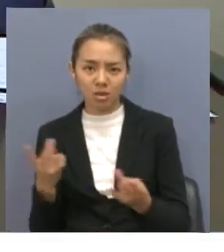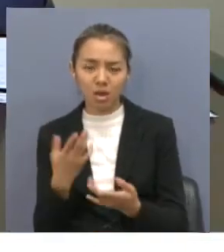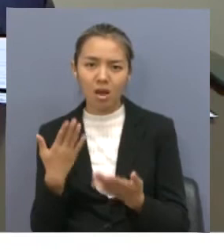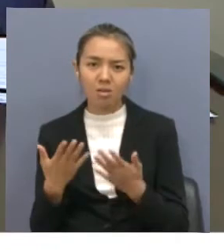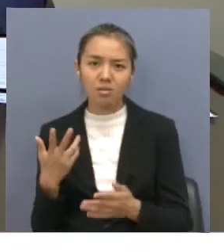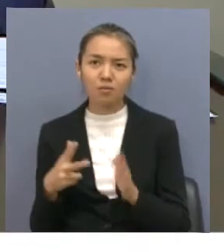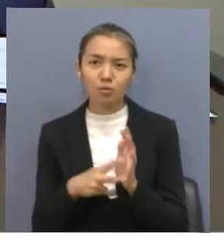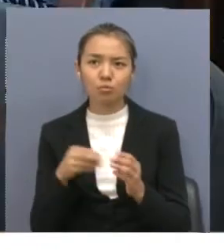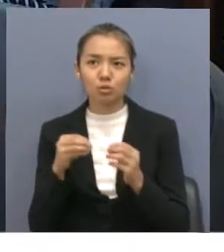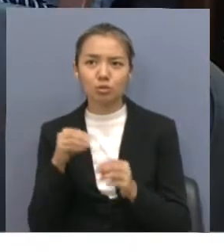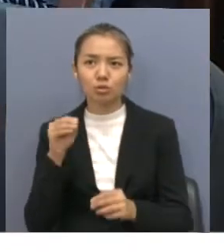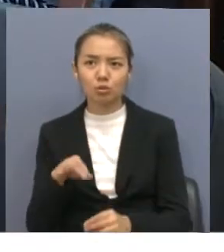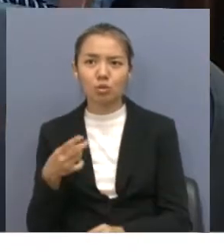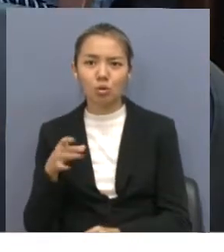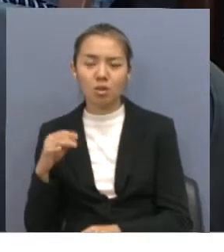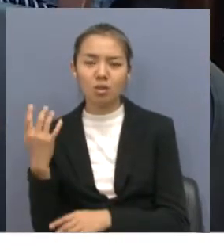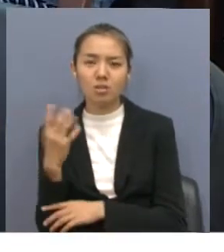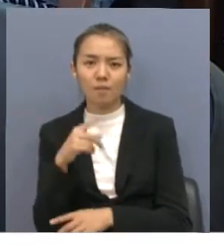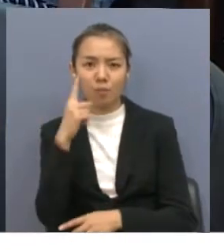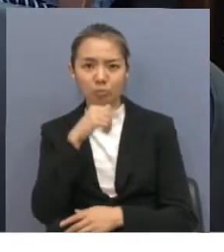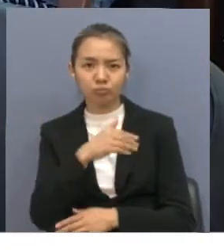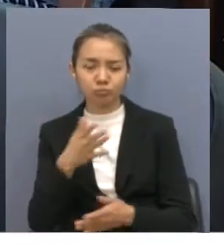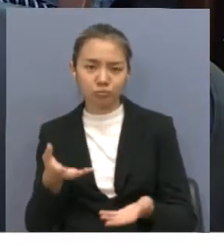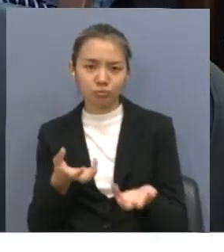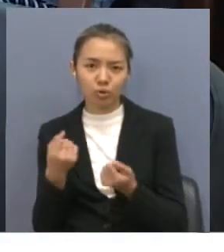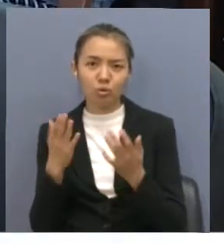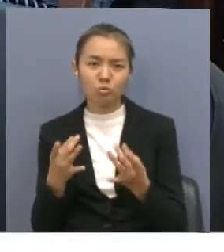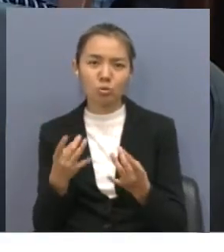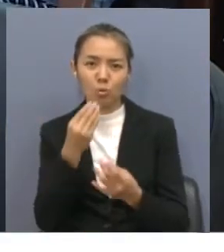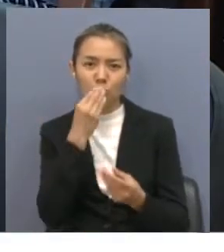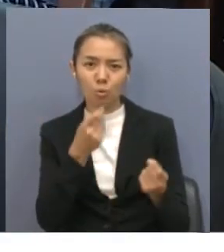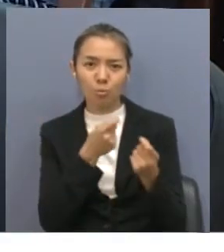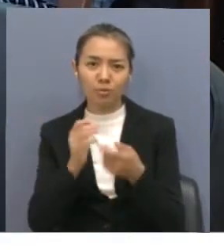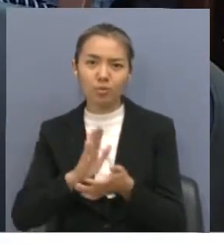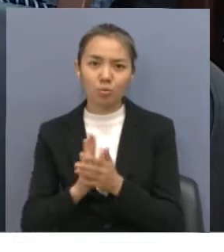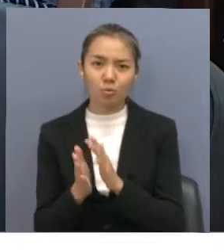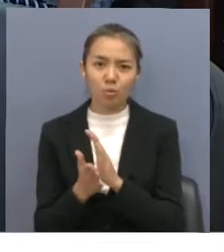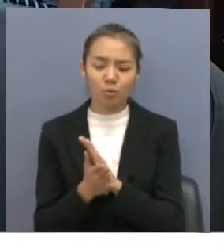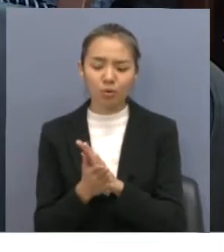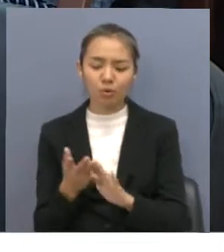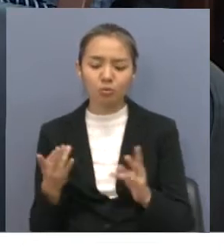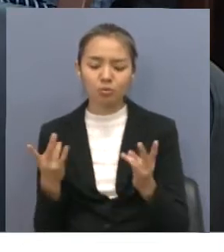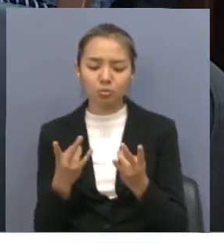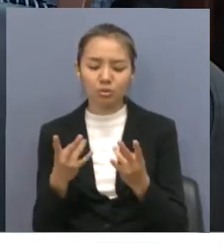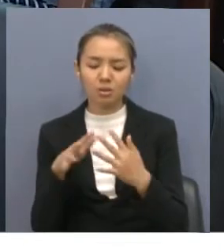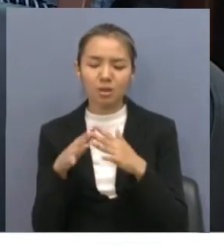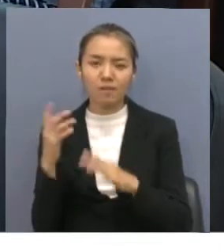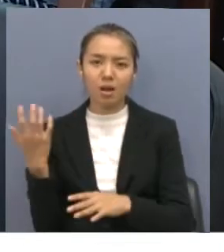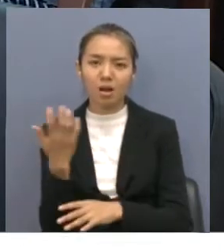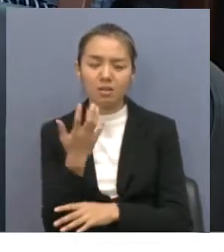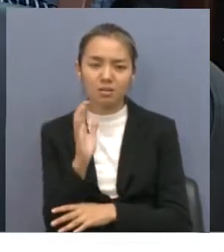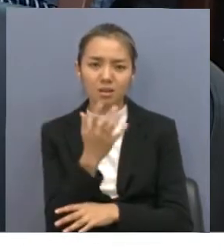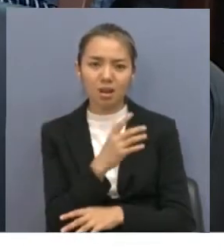өндірісін 8-10 мың тонна ағаш қалдықтары қажет. Тек шикізатты жеткізуге қатысты келісімге келу керек. Орман шаруашылығы